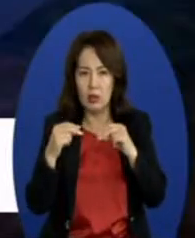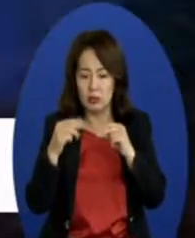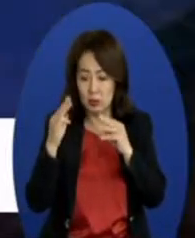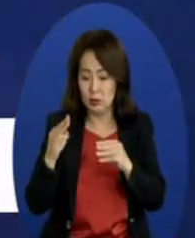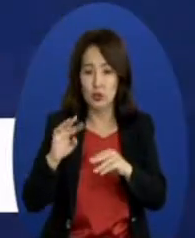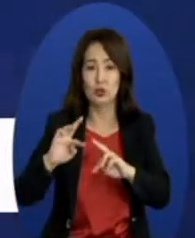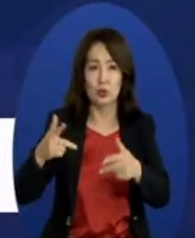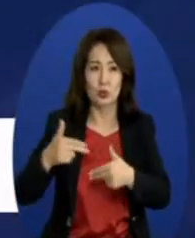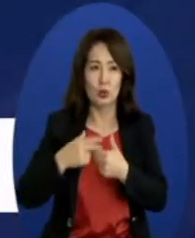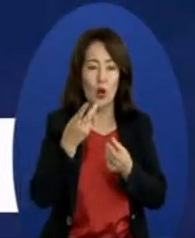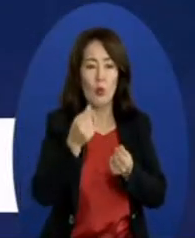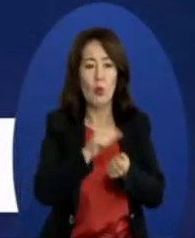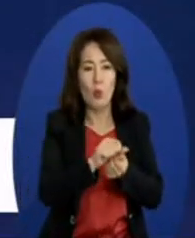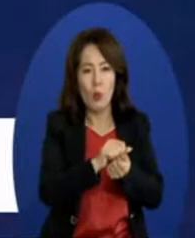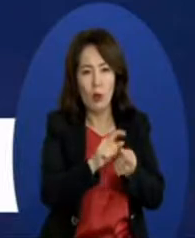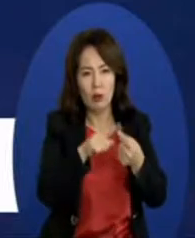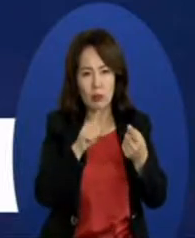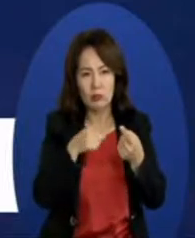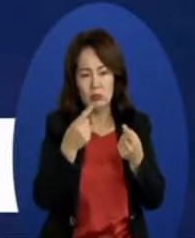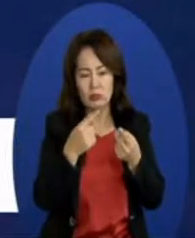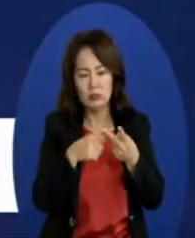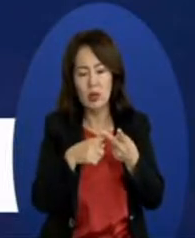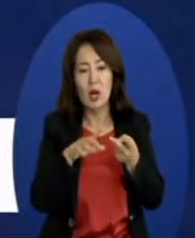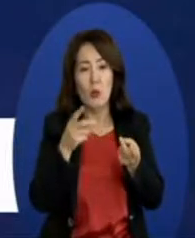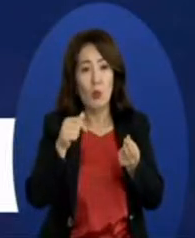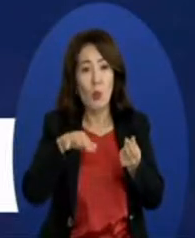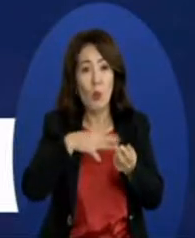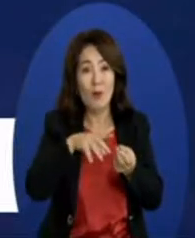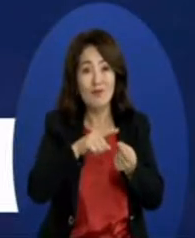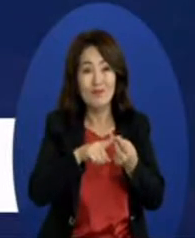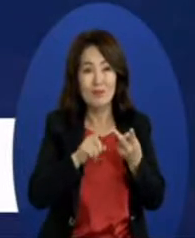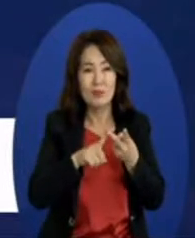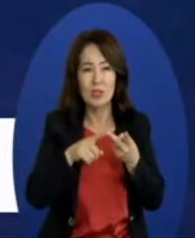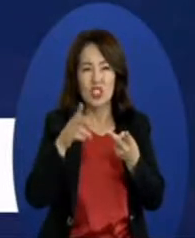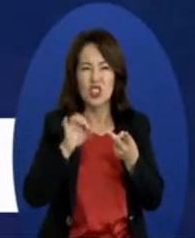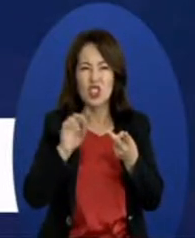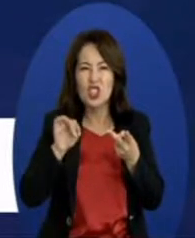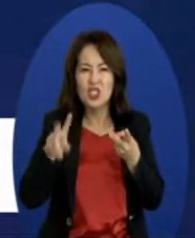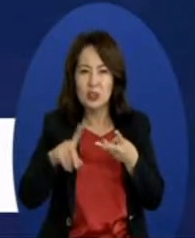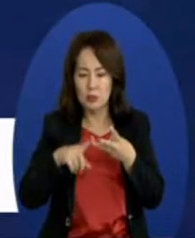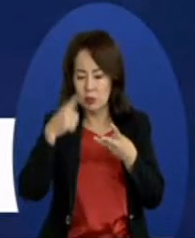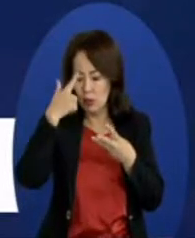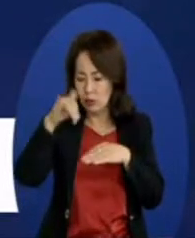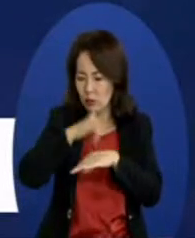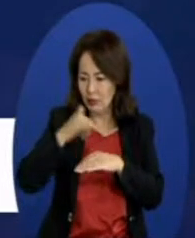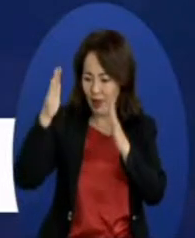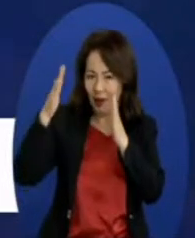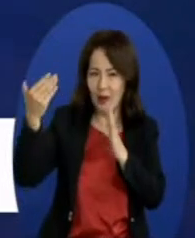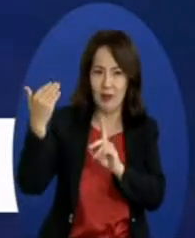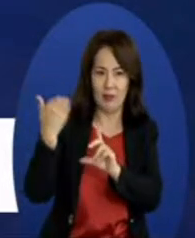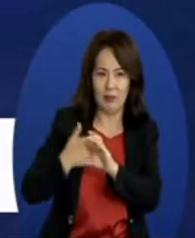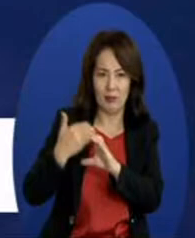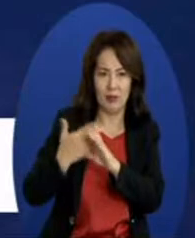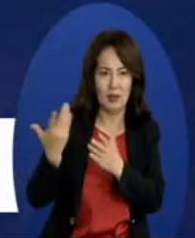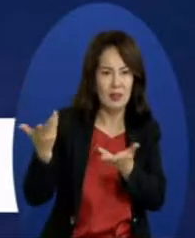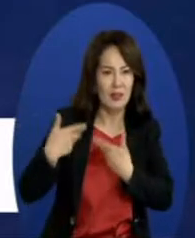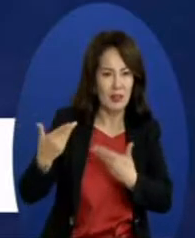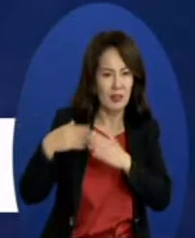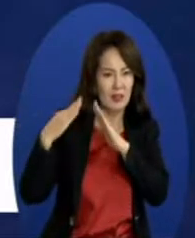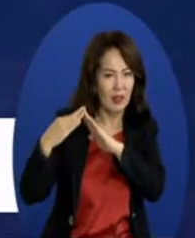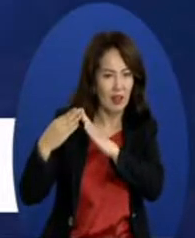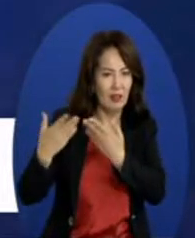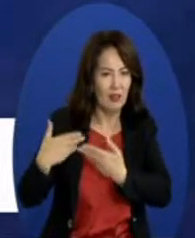нь. Мөнгө угаах терроризмд тэмцэх олон улсын байгууллагын зүгээс Монгол улс удаа дараа хандаж анхааруулга даалгавар өгсөн байдаг. Учир нь